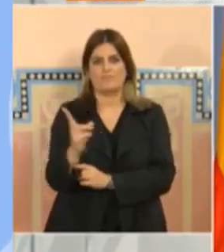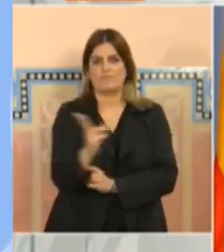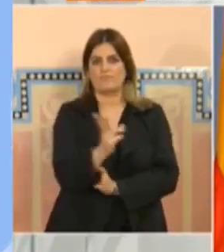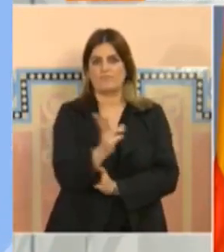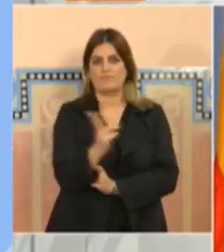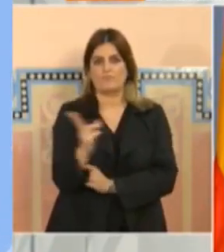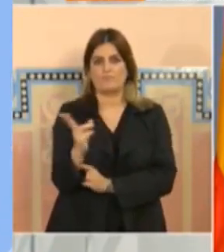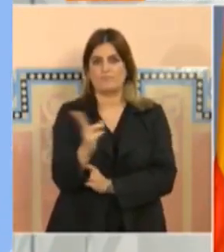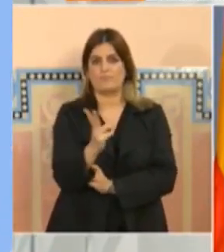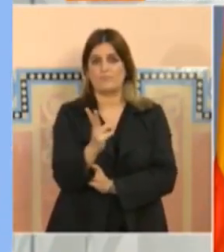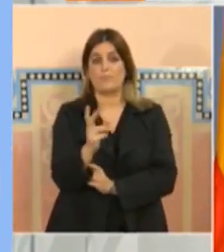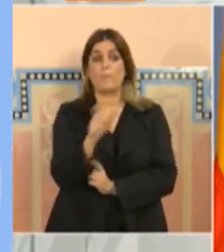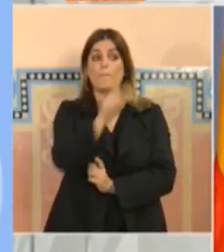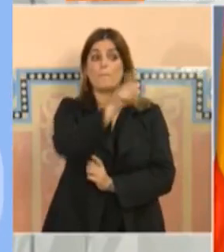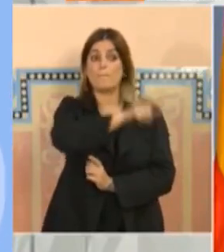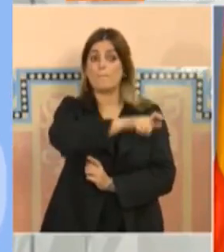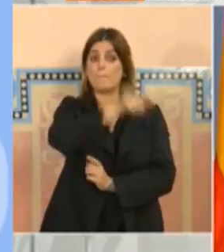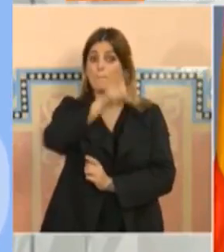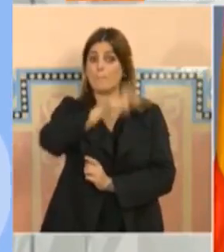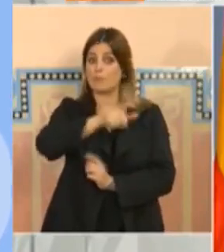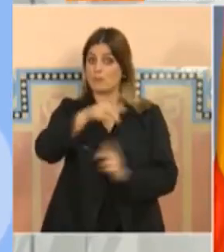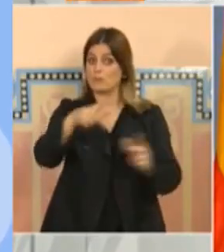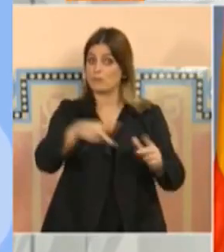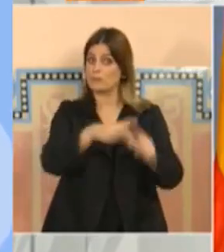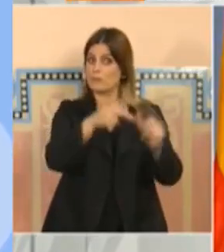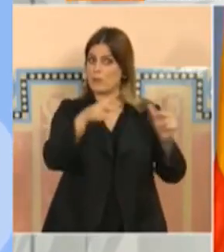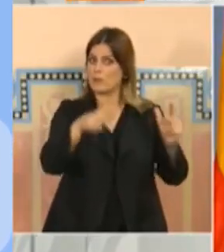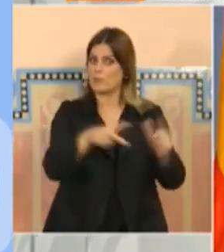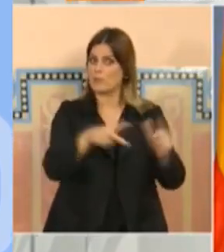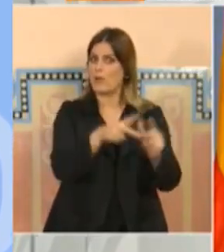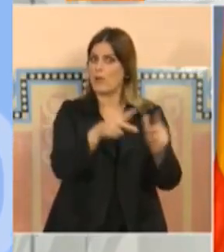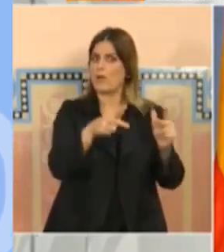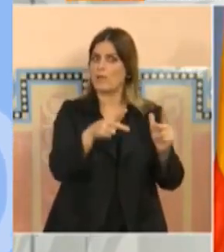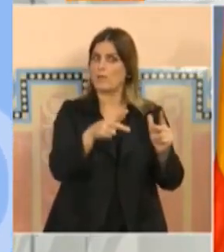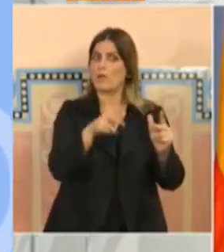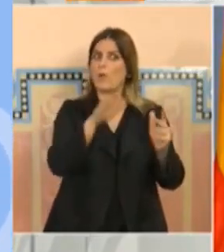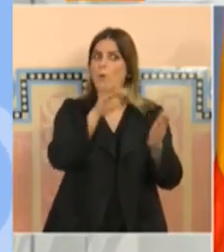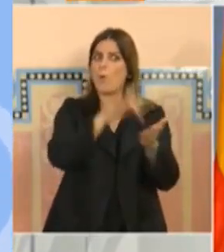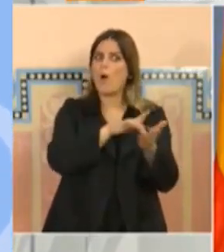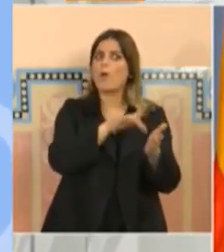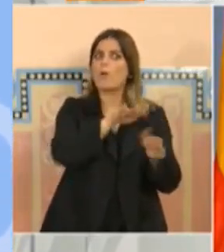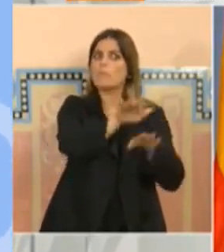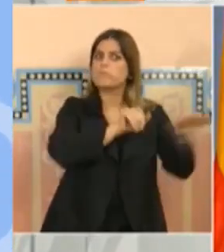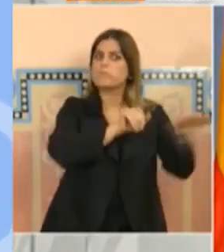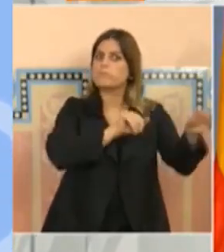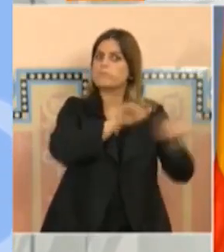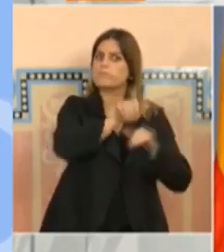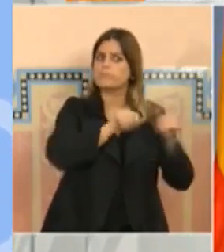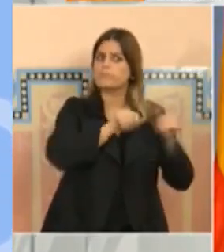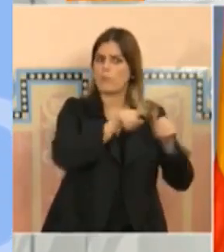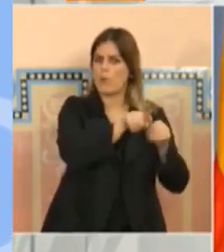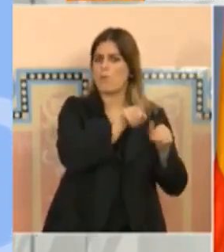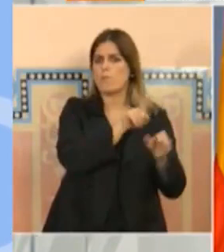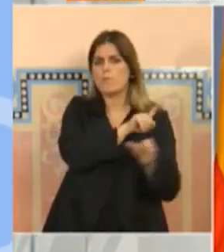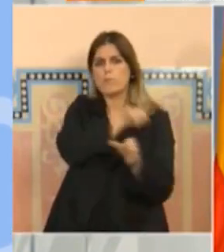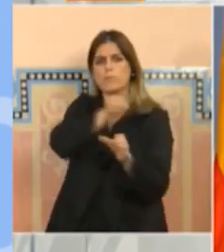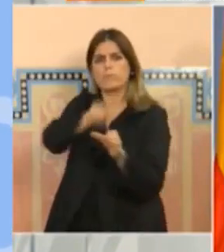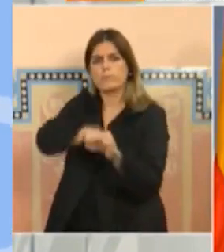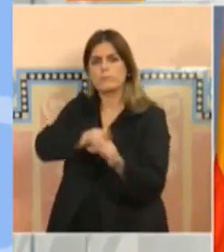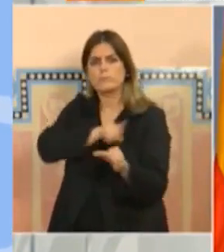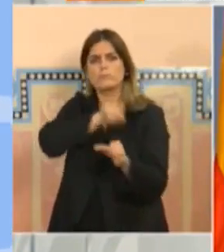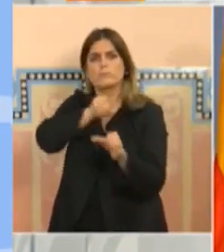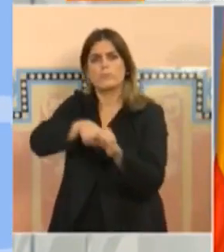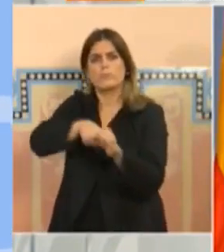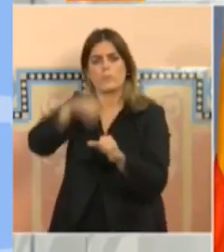de Llobregat o Vilanova i la Geltrú. Aquesta setmana també se'n fan a diferents barris de Barcelona o a una vintena